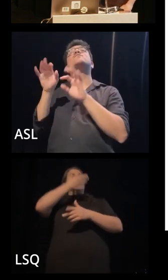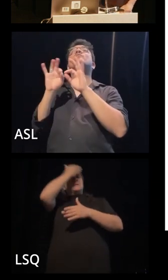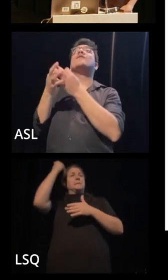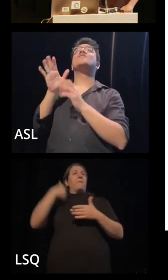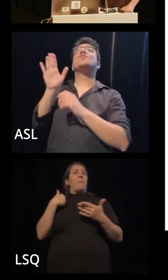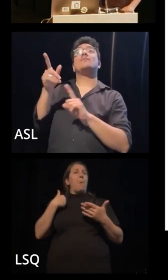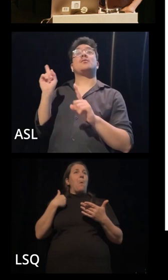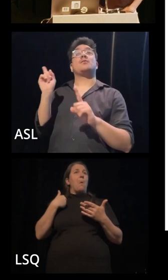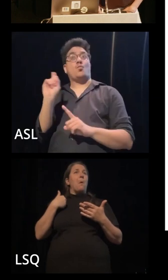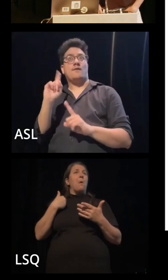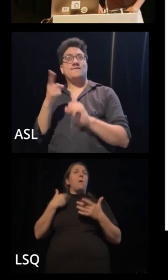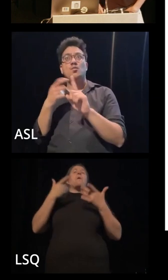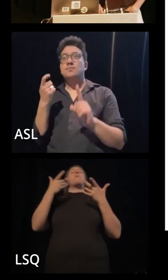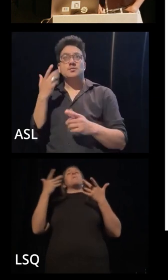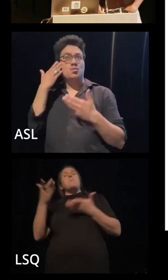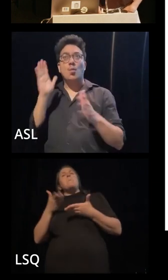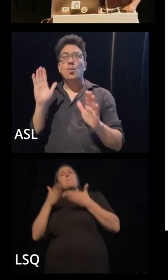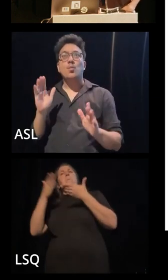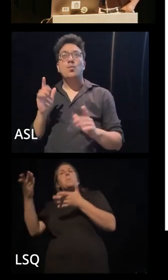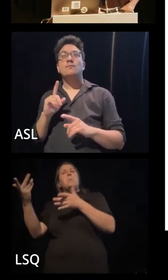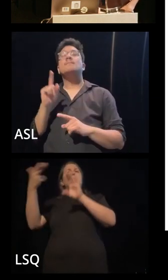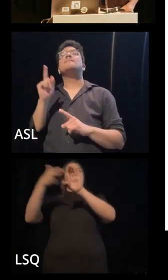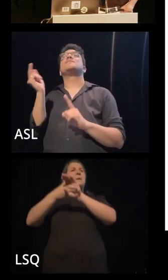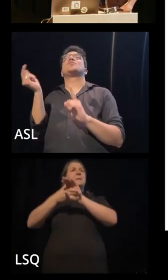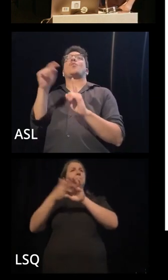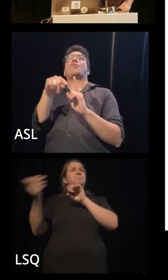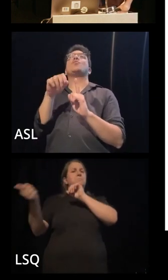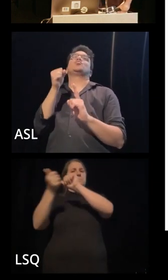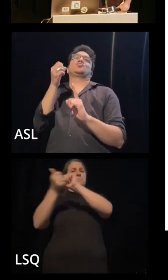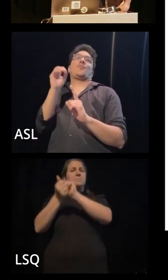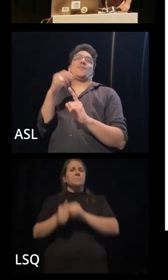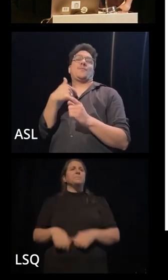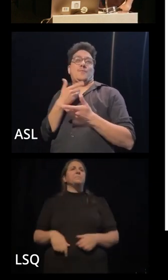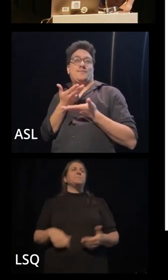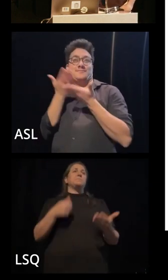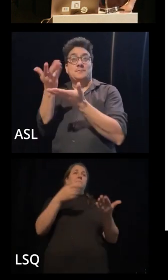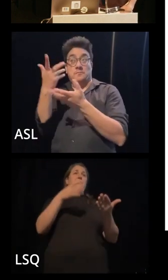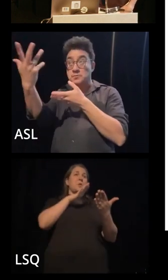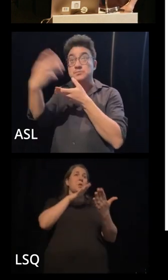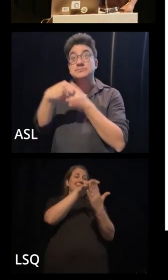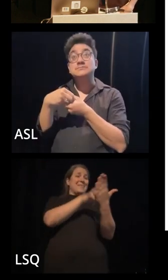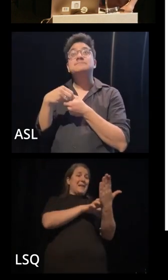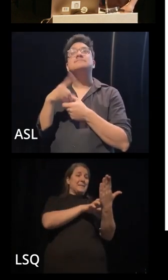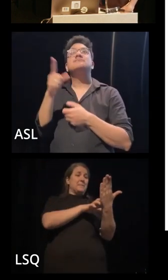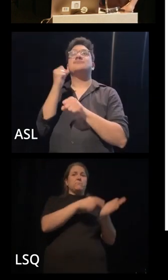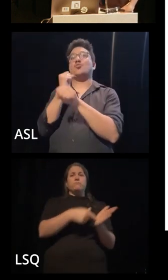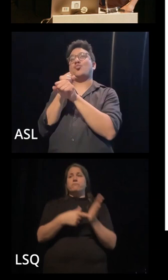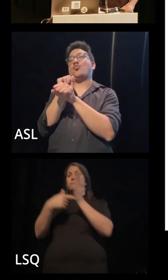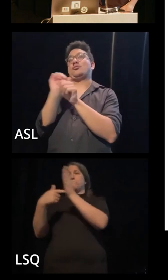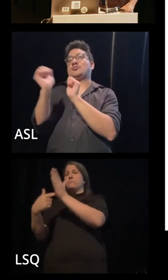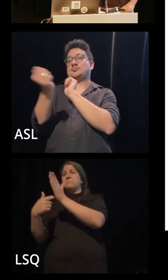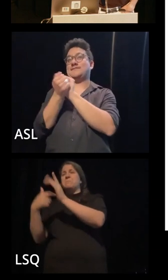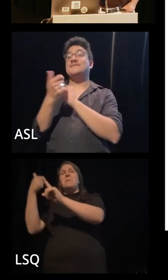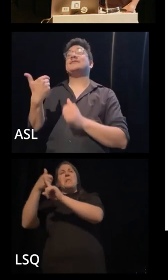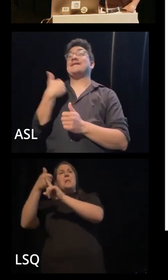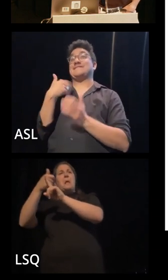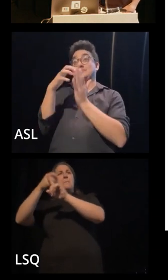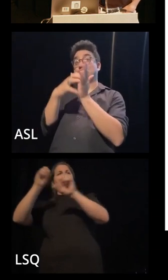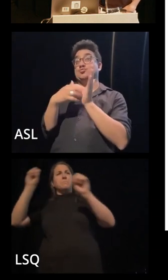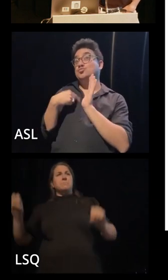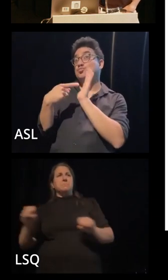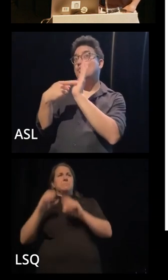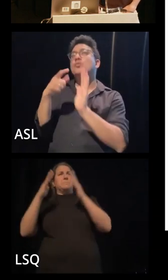de rejoindre le projet. Sur la base des textes, elle a conçu une série